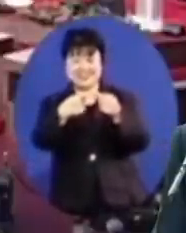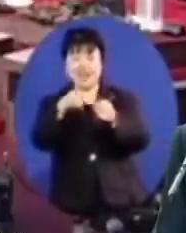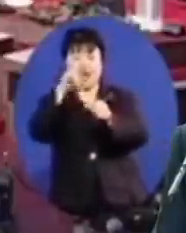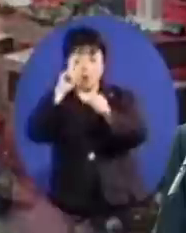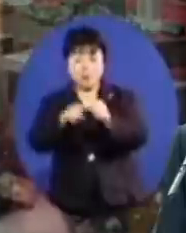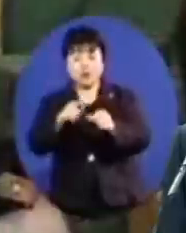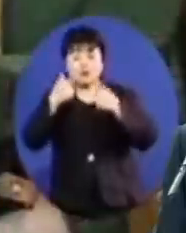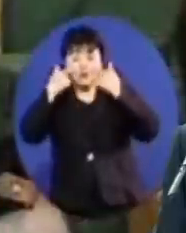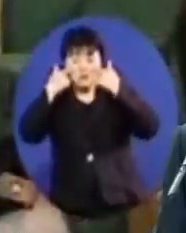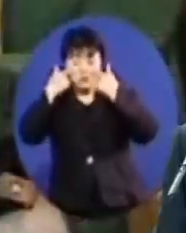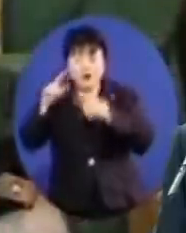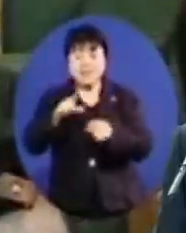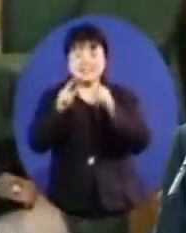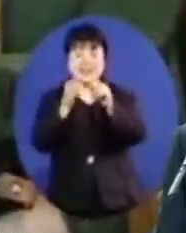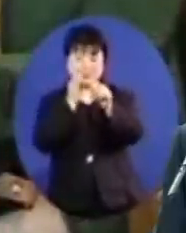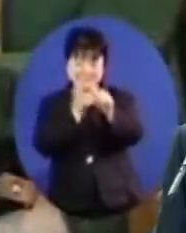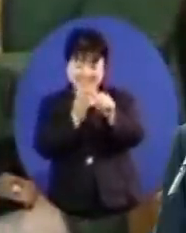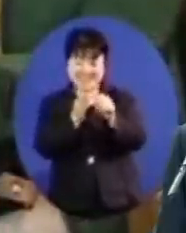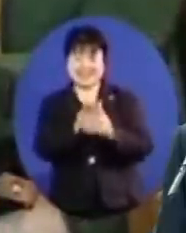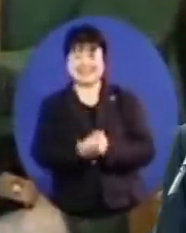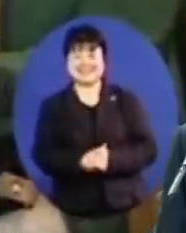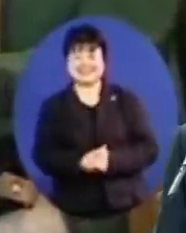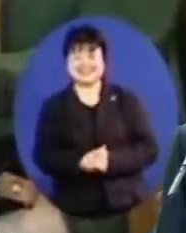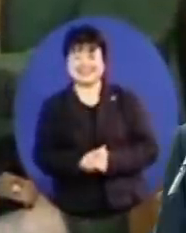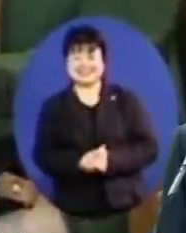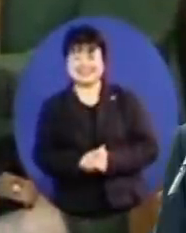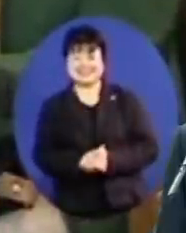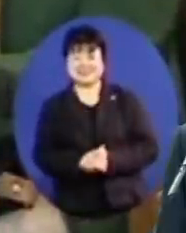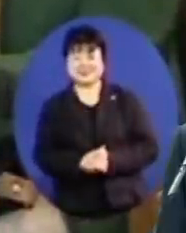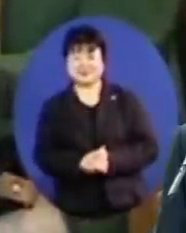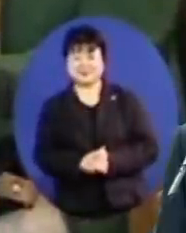목적이 분명한 삶을 살자.